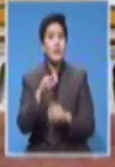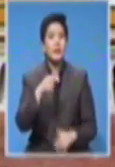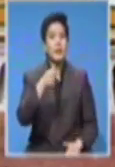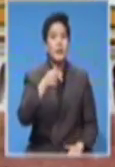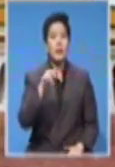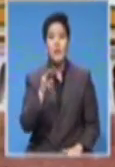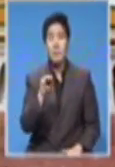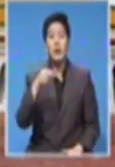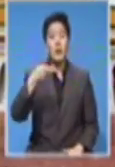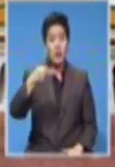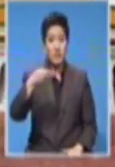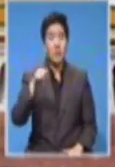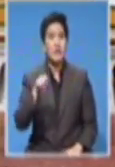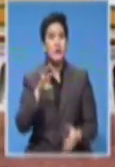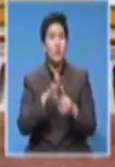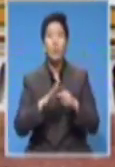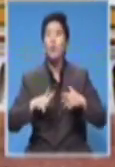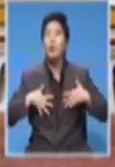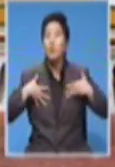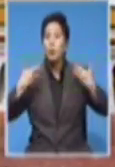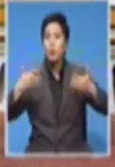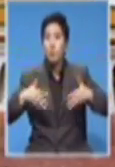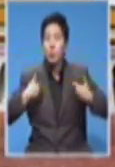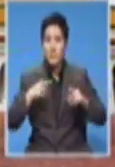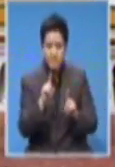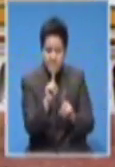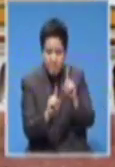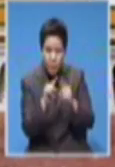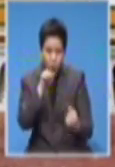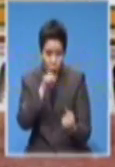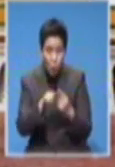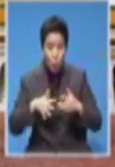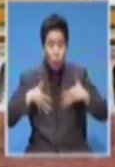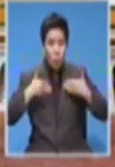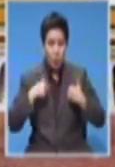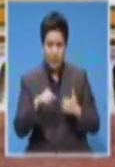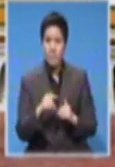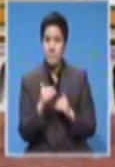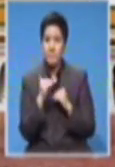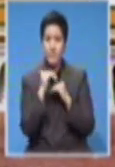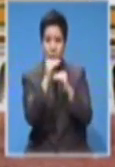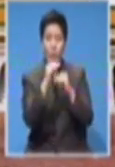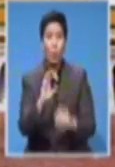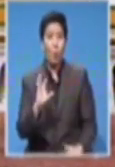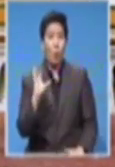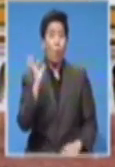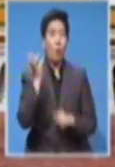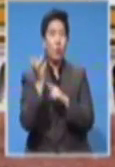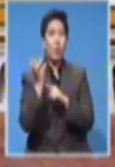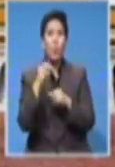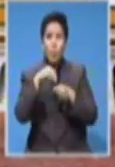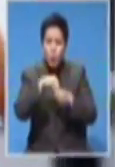GNH Index นะครับหรือดัชนีความสุขอันนี้ก็เป็นตัวกำหนดเหมือนกันนะครับในโลกเนี้ยความสุข